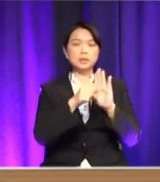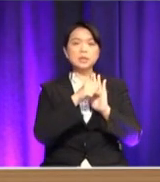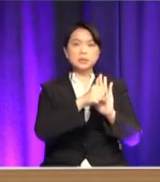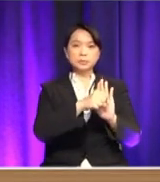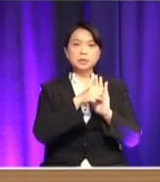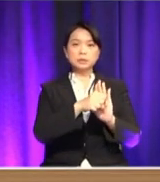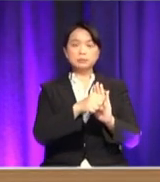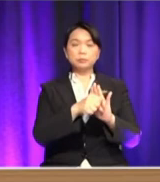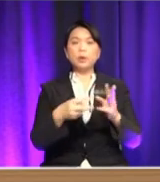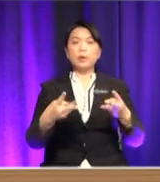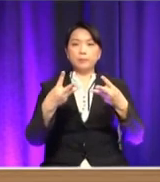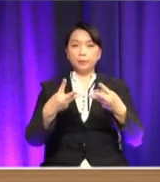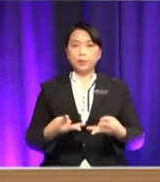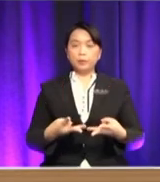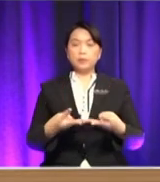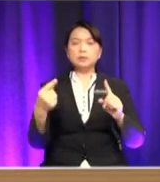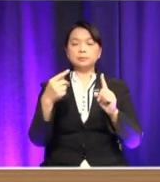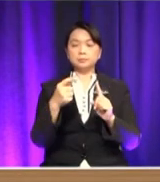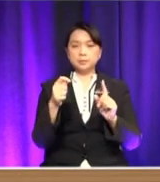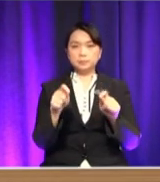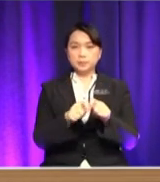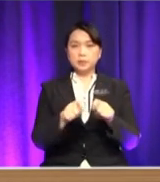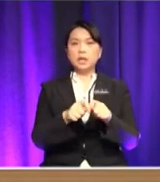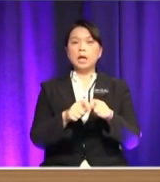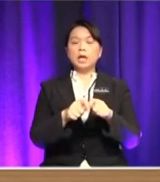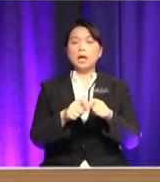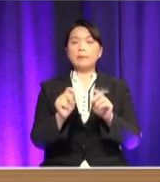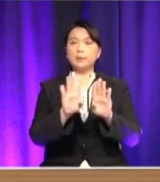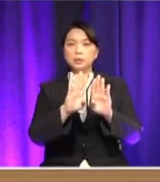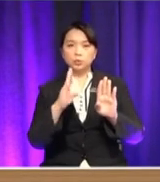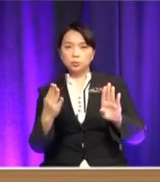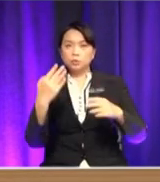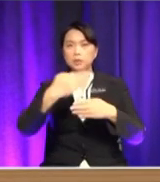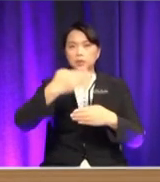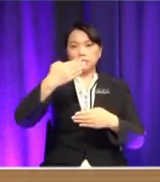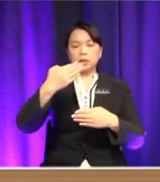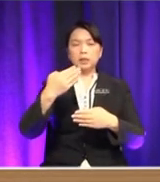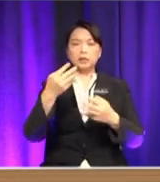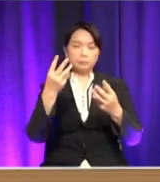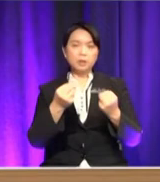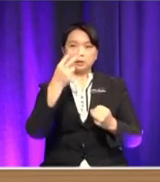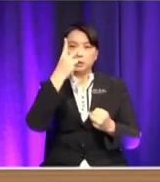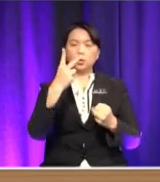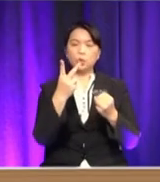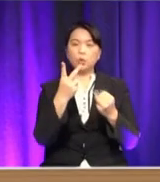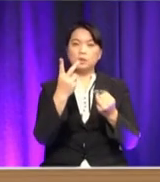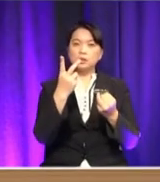selebihnya seperti pintu tingkap denah tengok yang lebih terperinci Apakah Abraham binaan yang